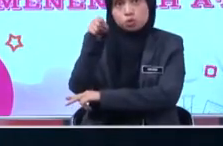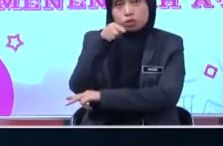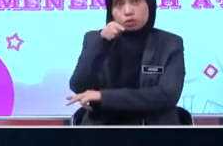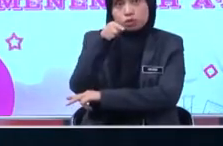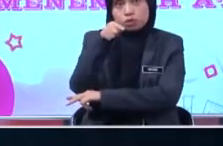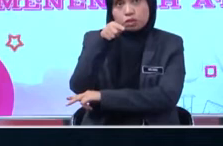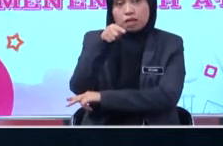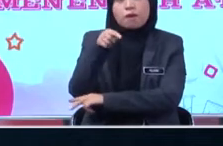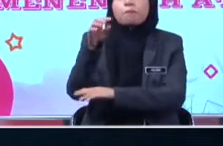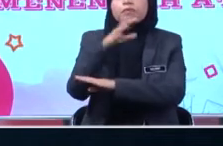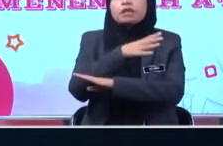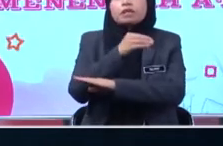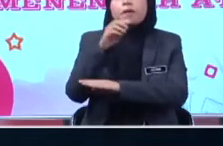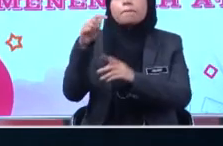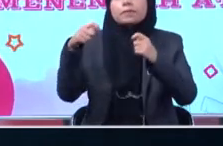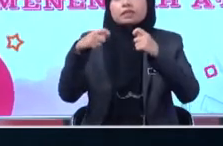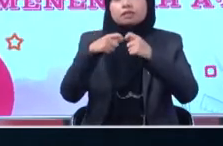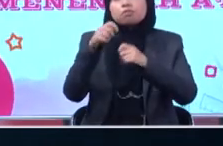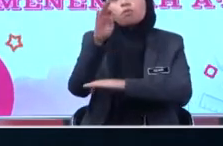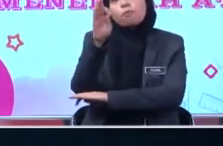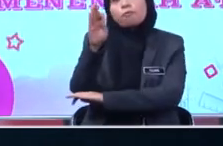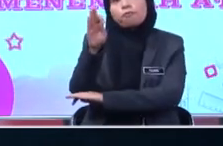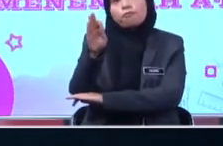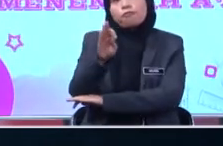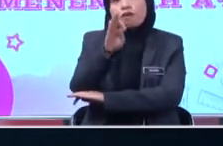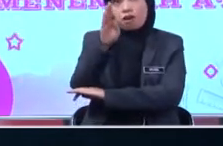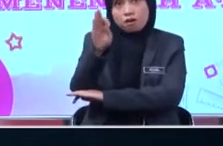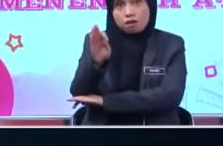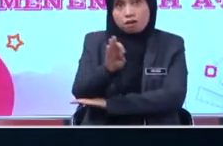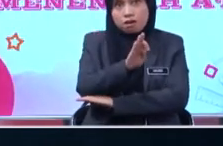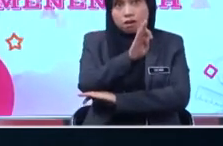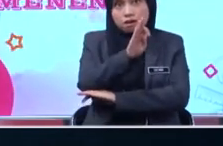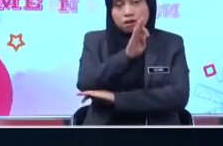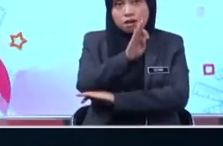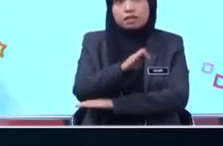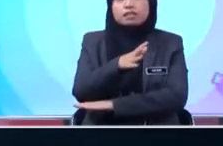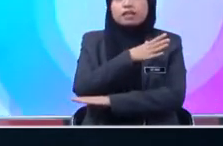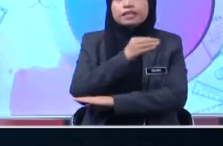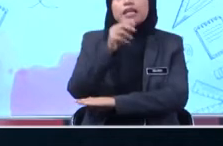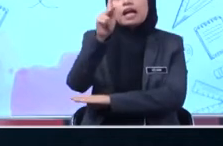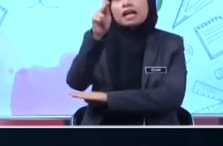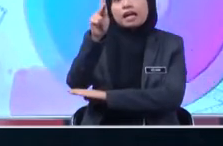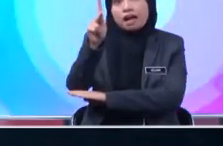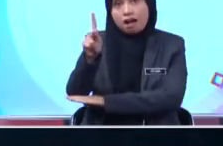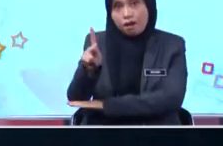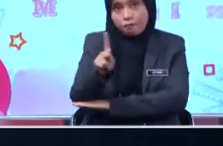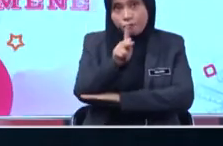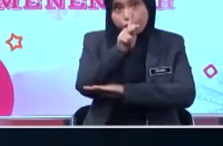Fa qof dewane tanwin bertemu huruf half dan